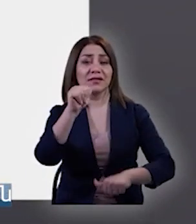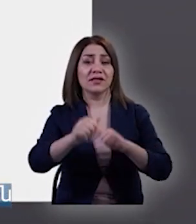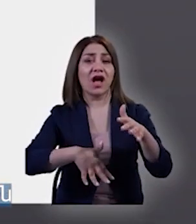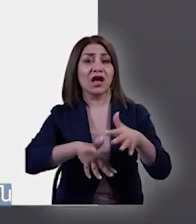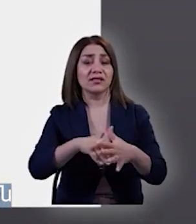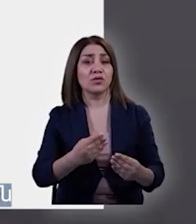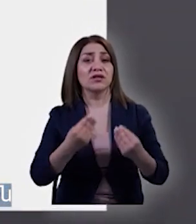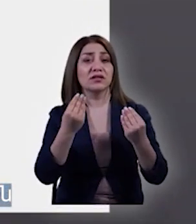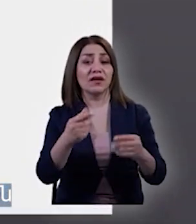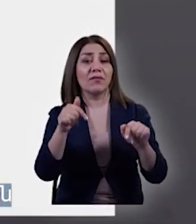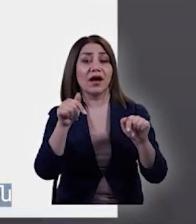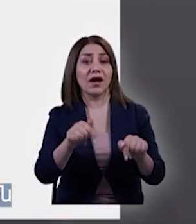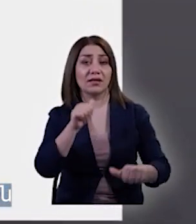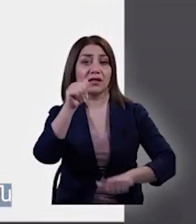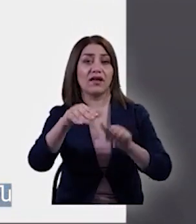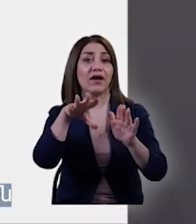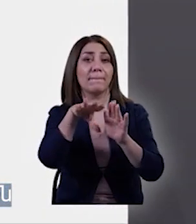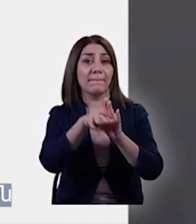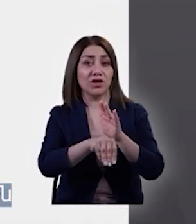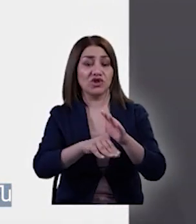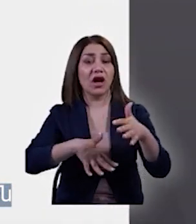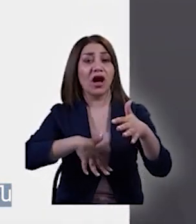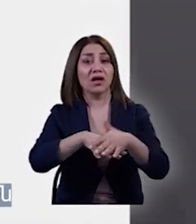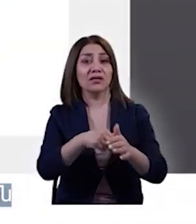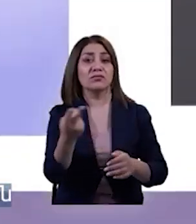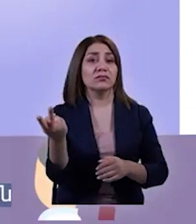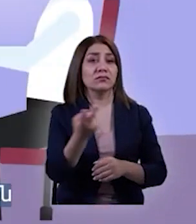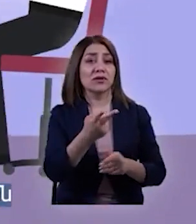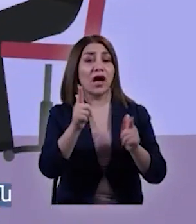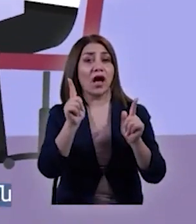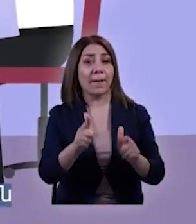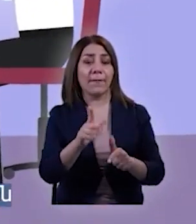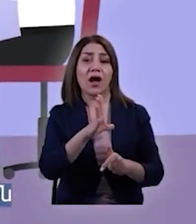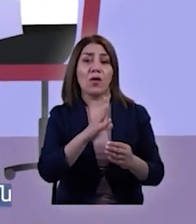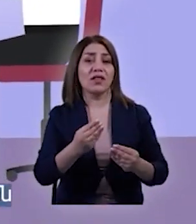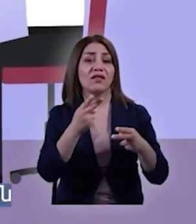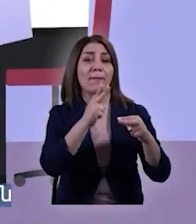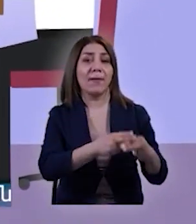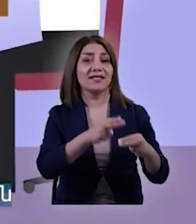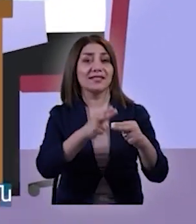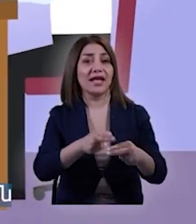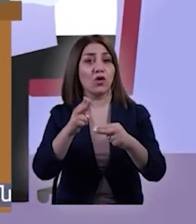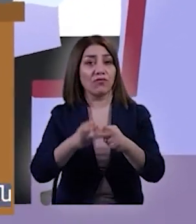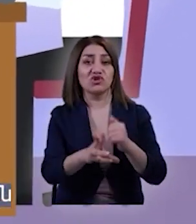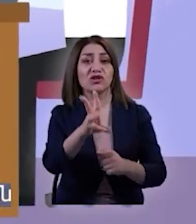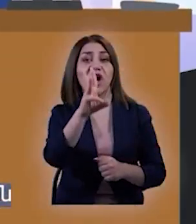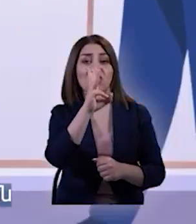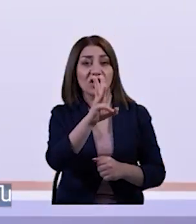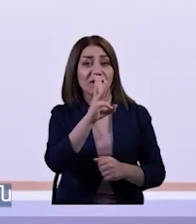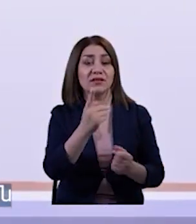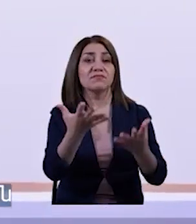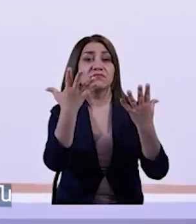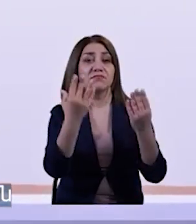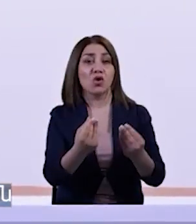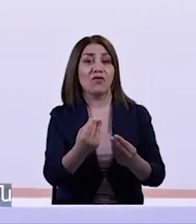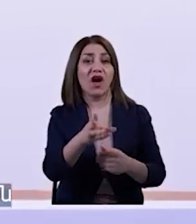Արձակուրդը կողմերի համաձայնությամբ կարող է տրամադրվել նաև մասերով։ Ամենամյա արձակուրդի համար գործատուն աշխատողին վճարում է միջին աշխատավարձ,